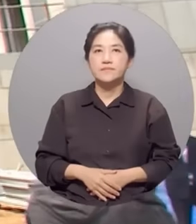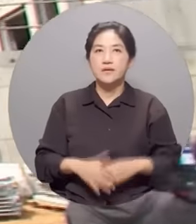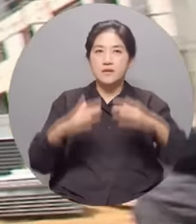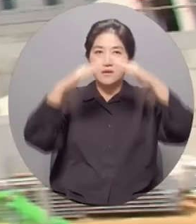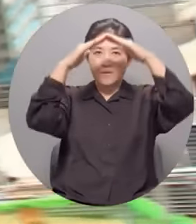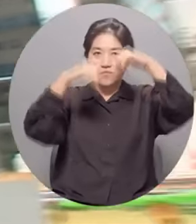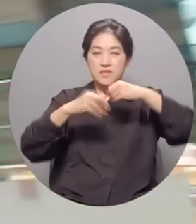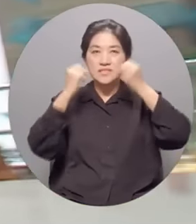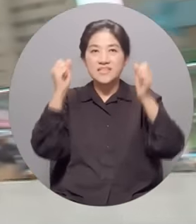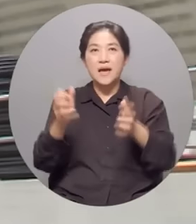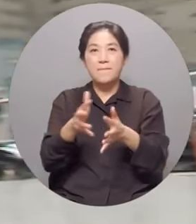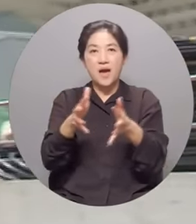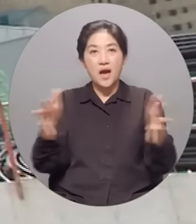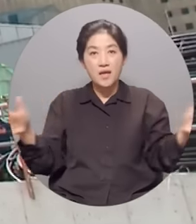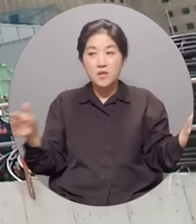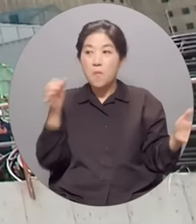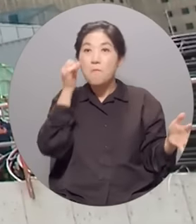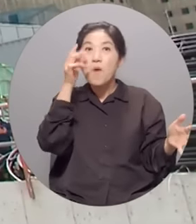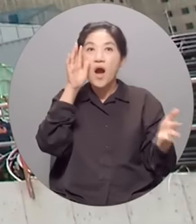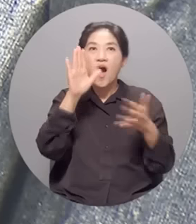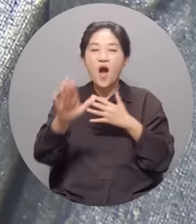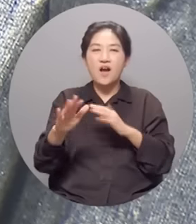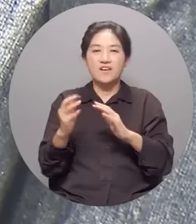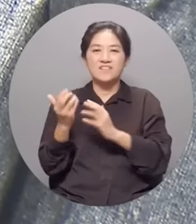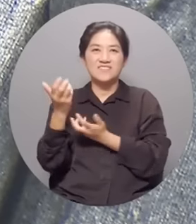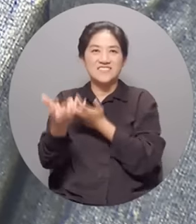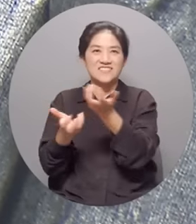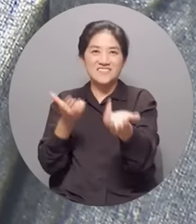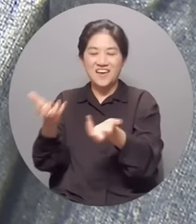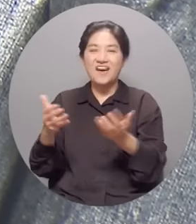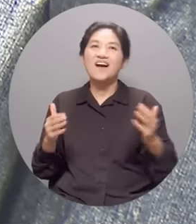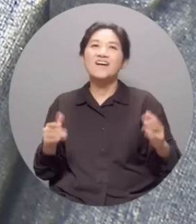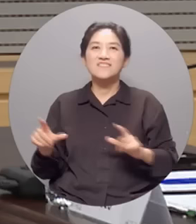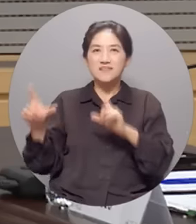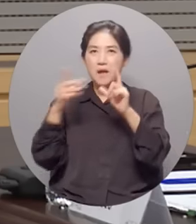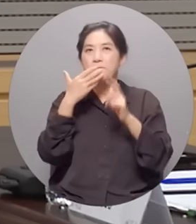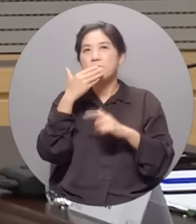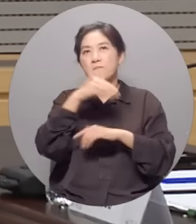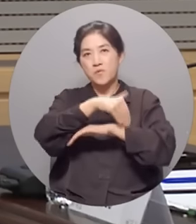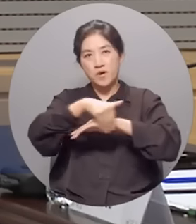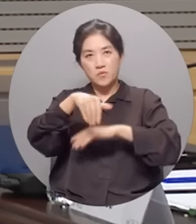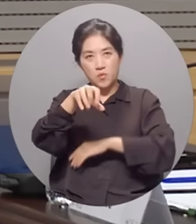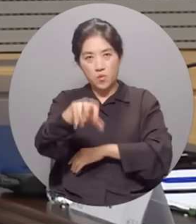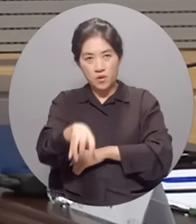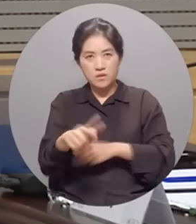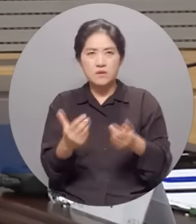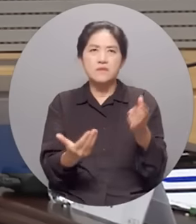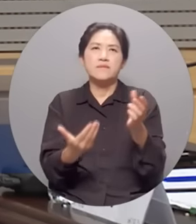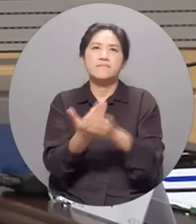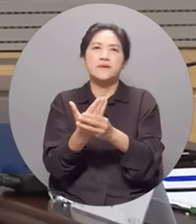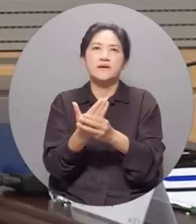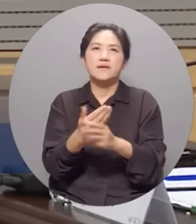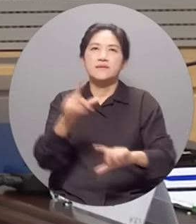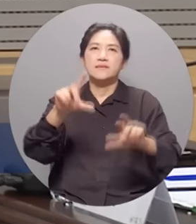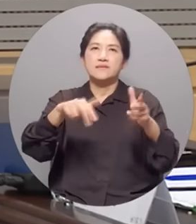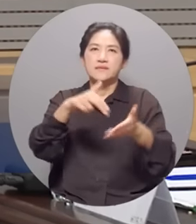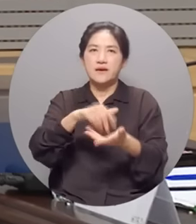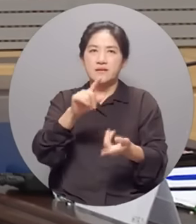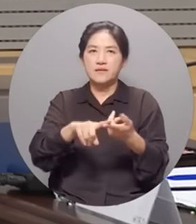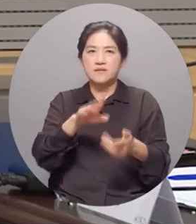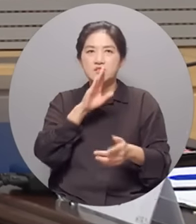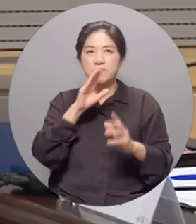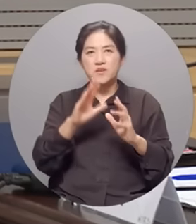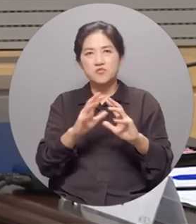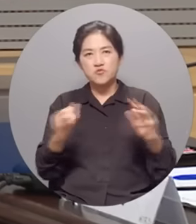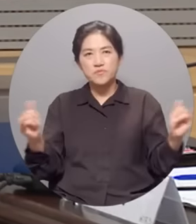이 신축 아파트는 불과 몇 달 뒤면 주민들이 들어와 머물 예정이었습니다. 이런 일이 벌어지게 된 상황에 대해서 정말 국민